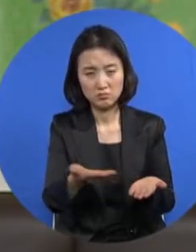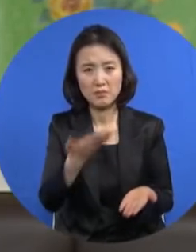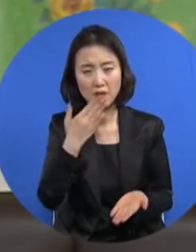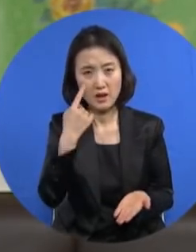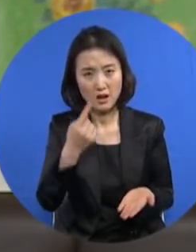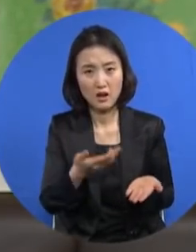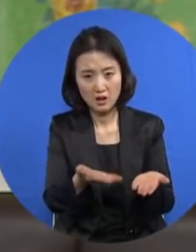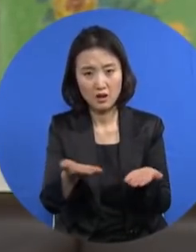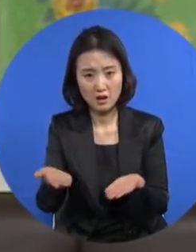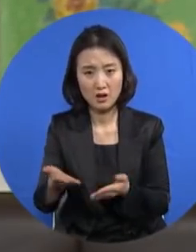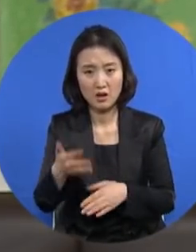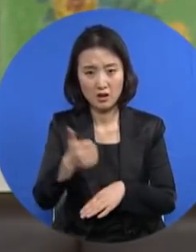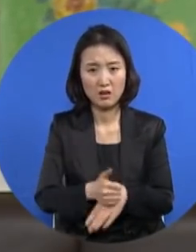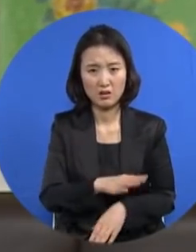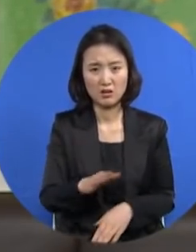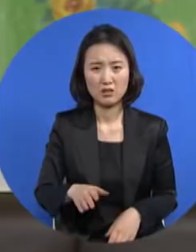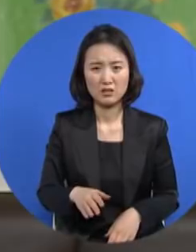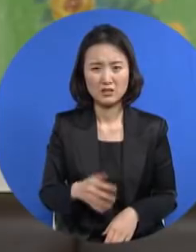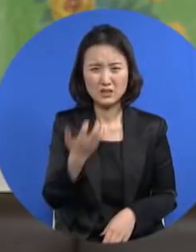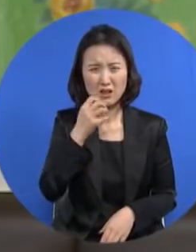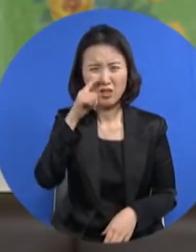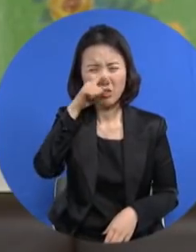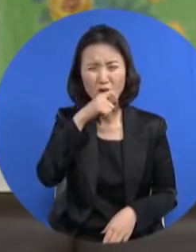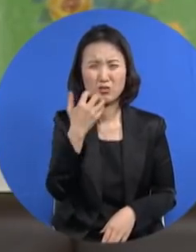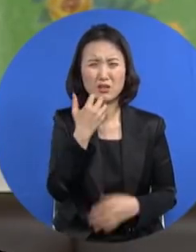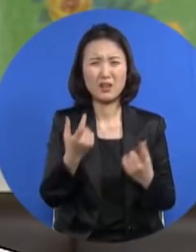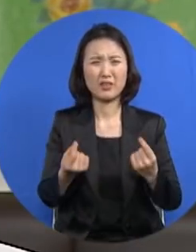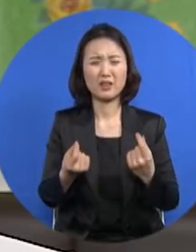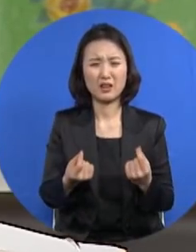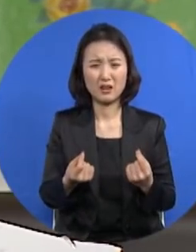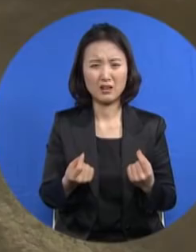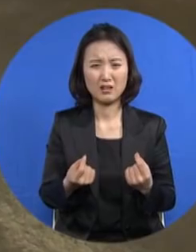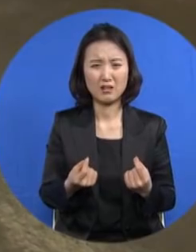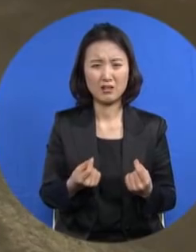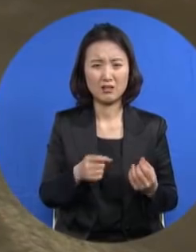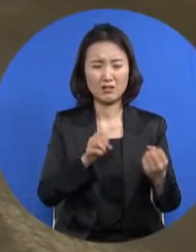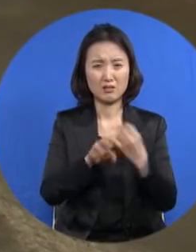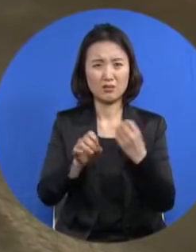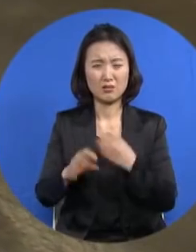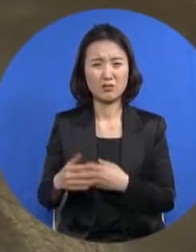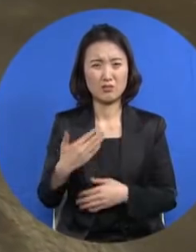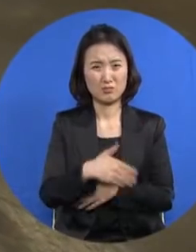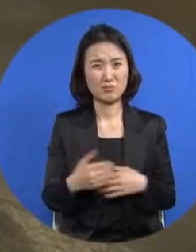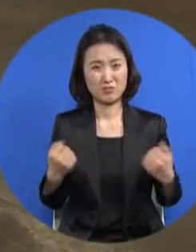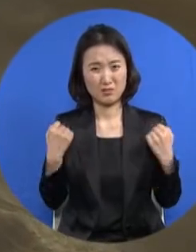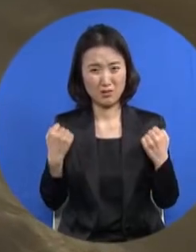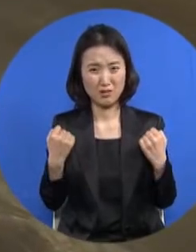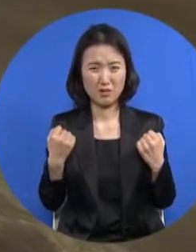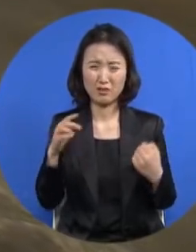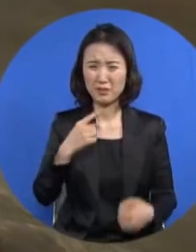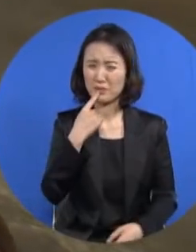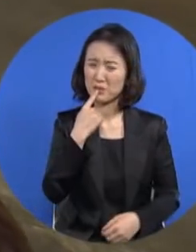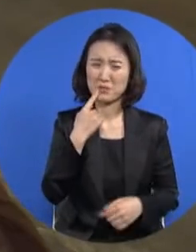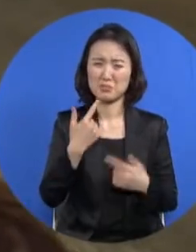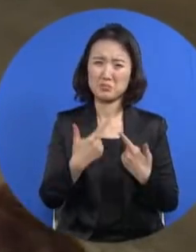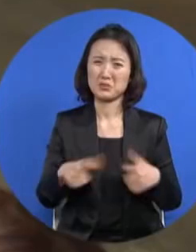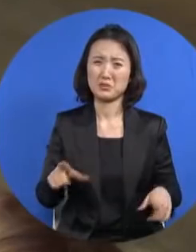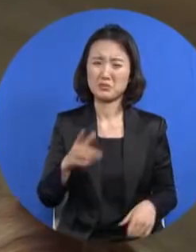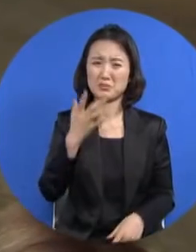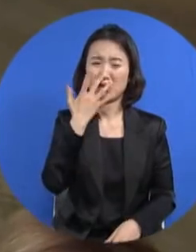좋으니까 먹어보라고 했는데 아 이거 더러워진 쌀 같아. 이렇게 말하고 건강한 그좀 맛도 좀